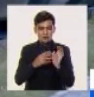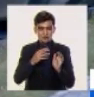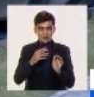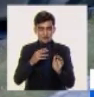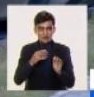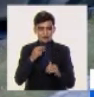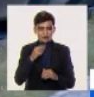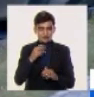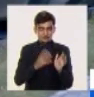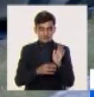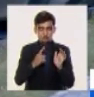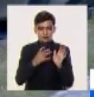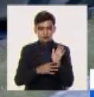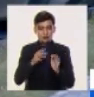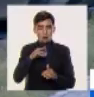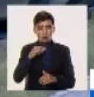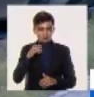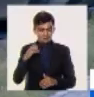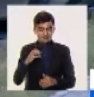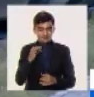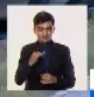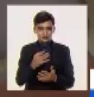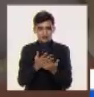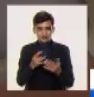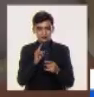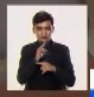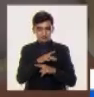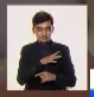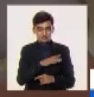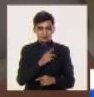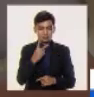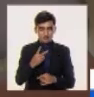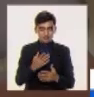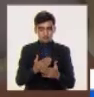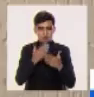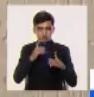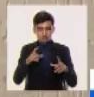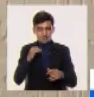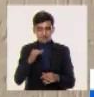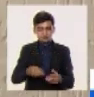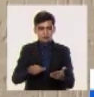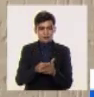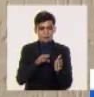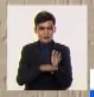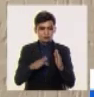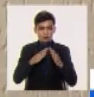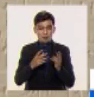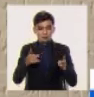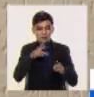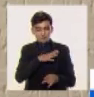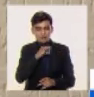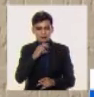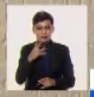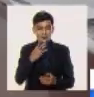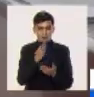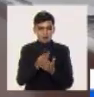то есть мошенничество, совершенное в крупном размере в отношении двух и более лиц. Пока идет расследование, вкладчики остались без крыши над головой.